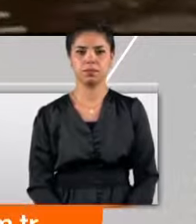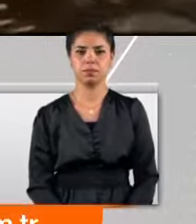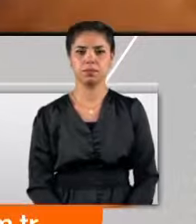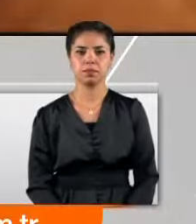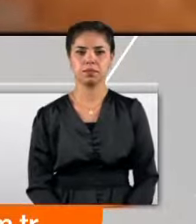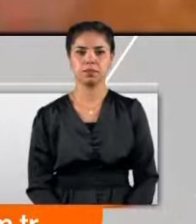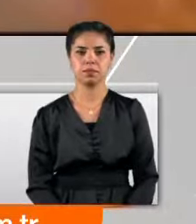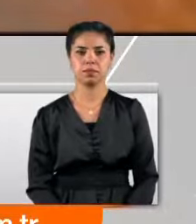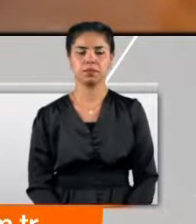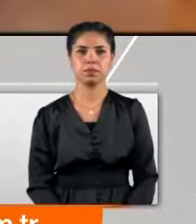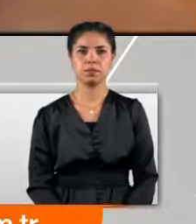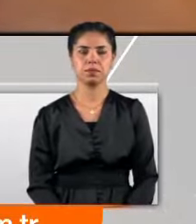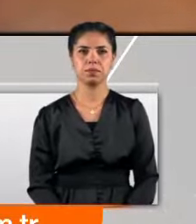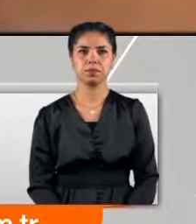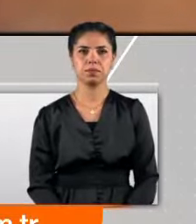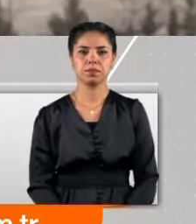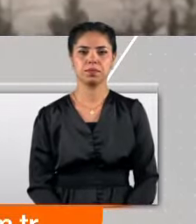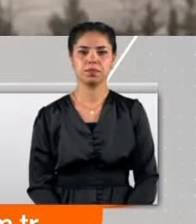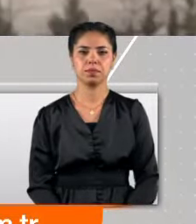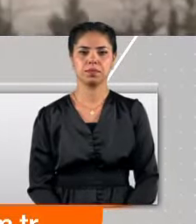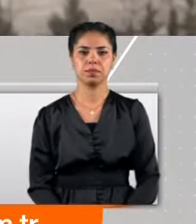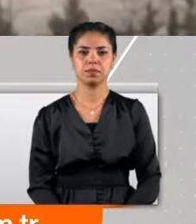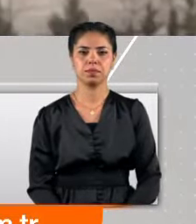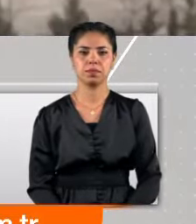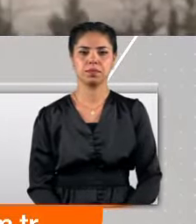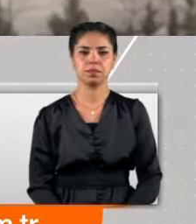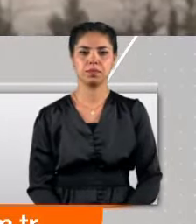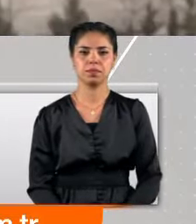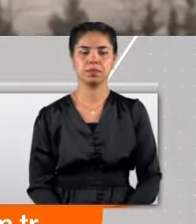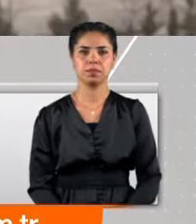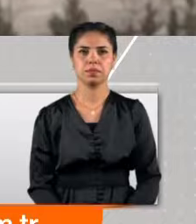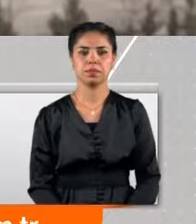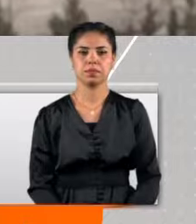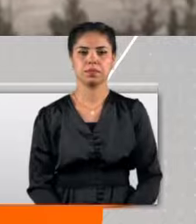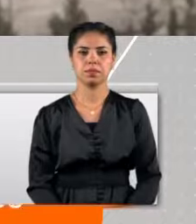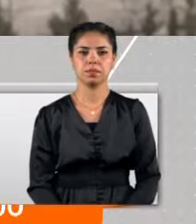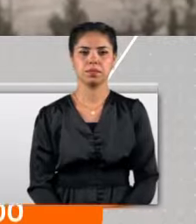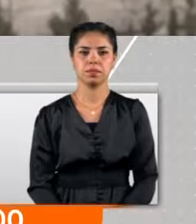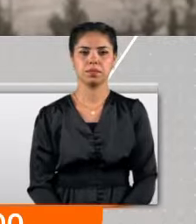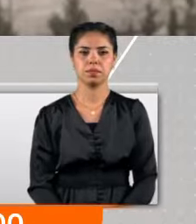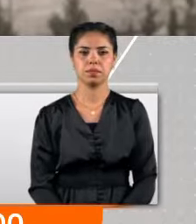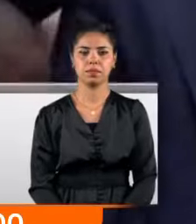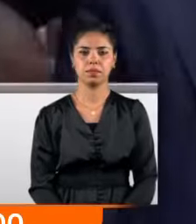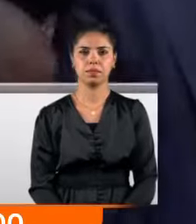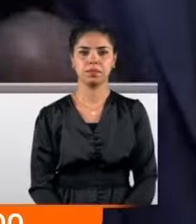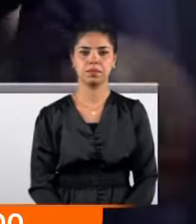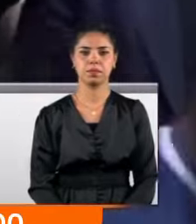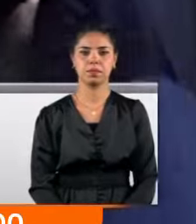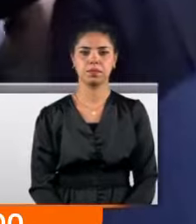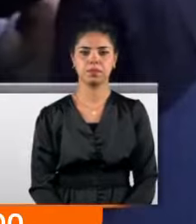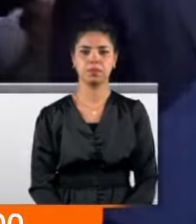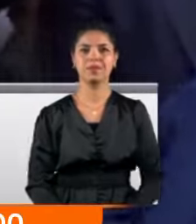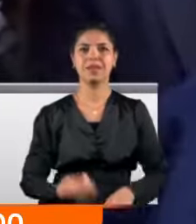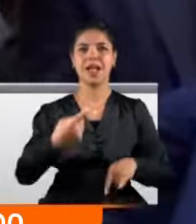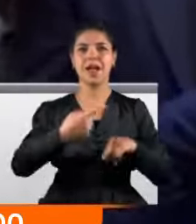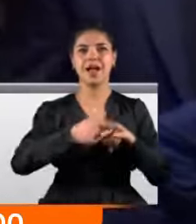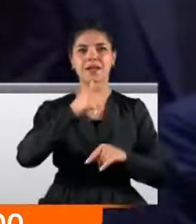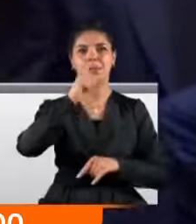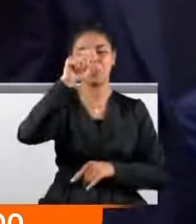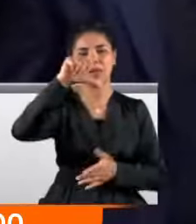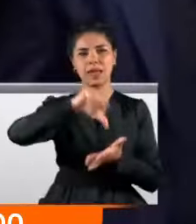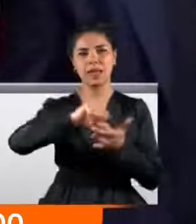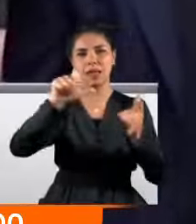yapmak istemiyorum ama konuk evi vuruldu. Burada İran'ın egemenliği ihlal edildi. Haniye'yi İran'ın kalbinde